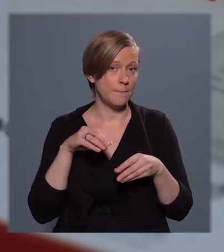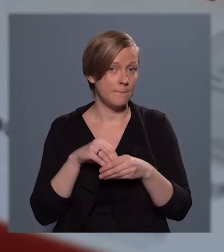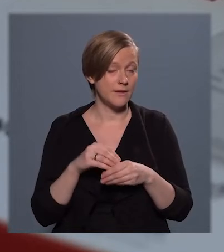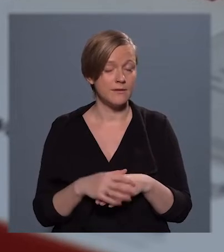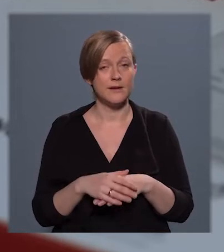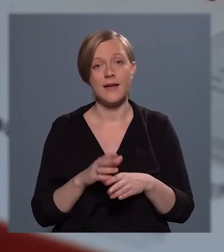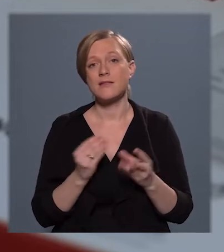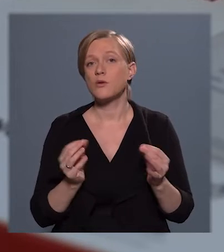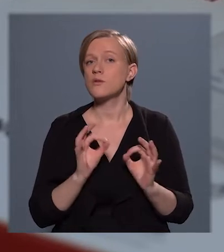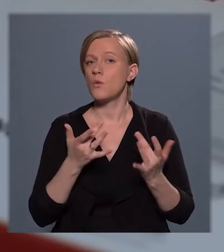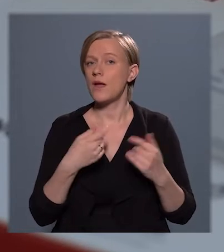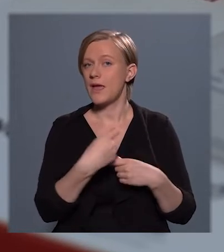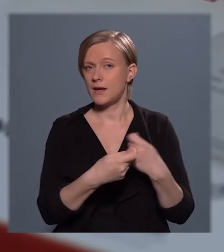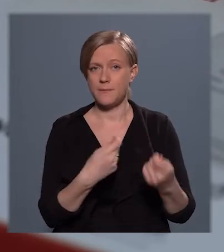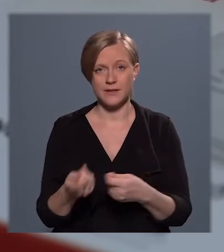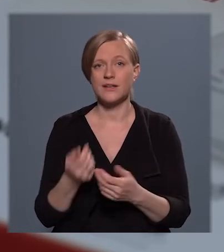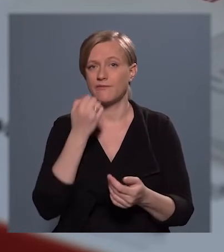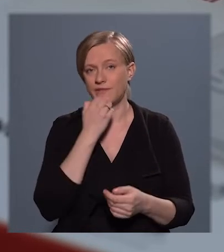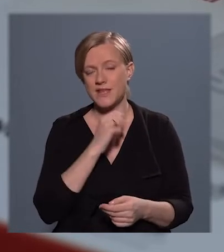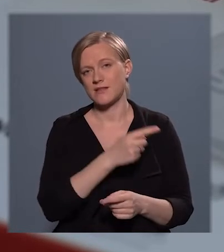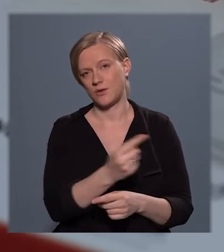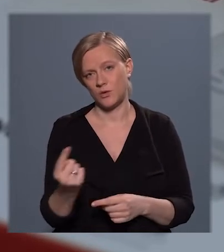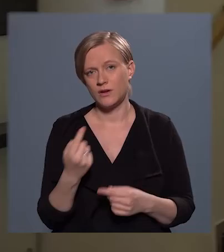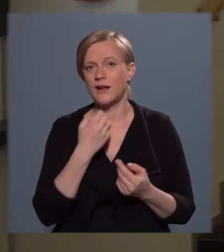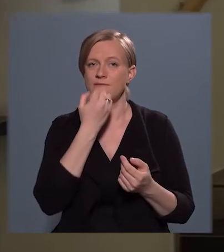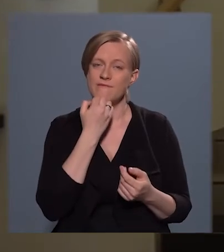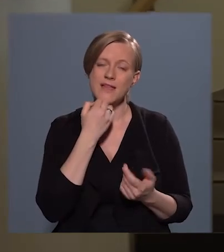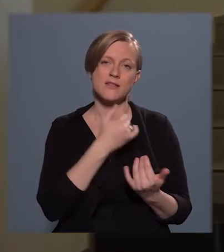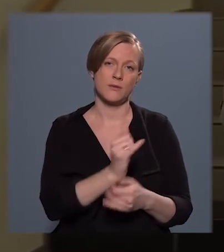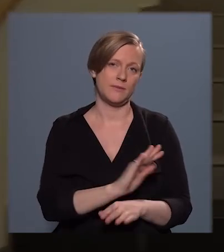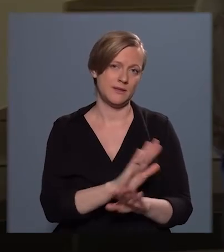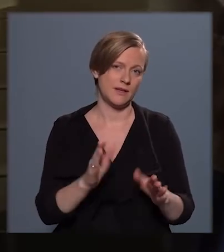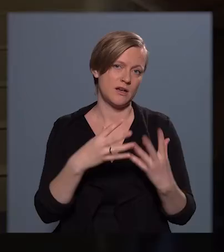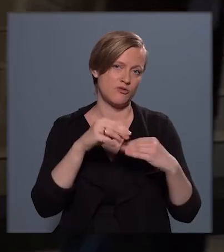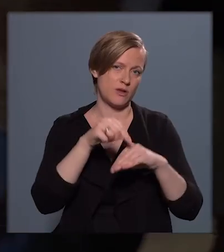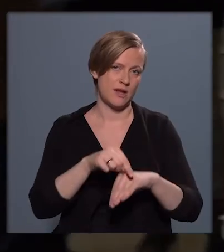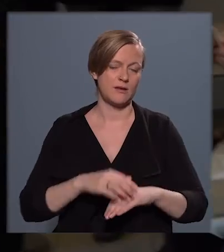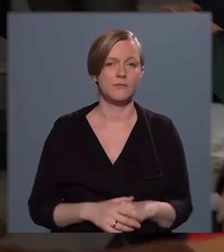jó helyre mennek és vigyáznak, önökre vigyáznak, mindenkire a családban,